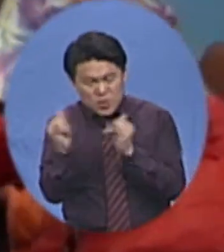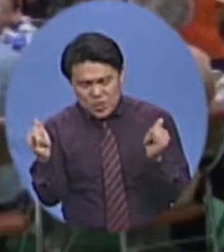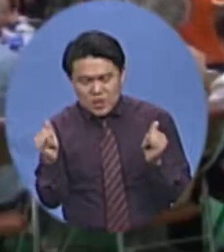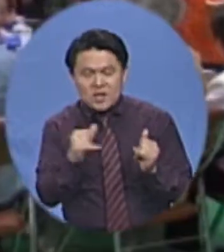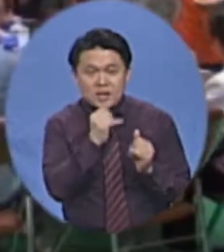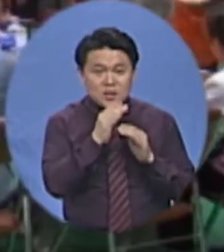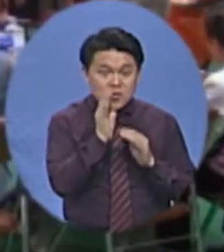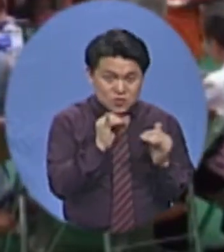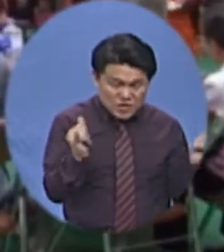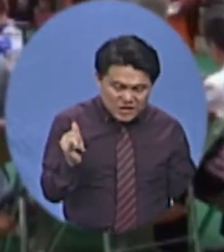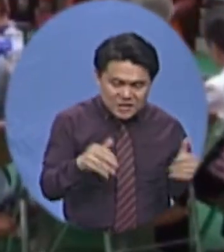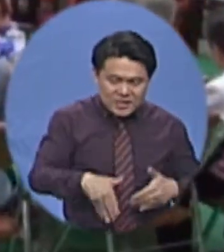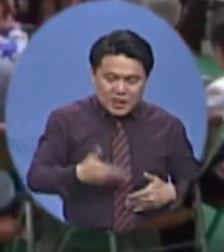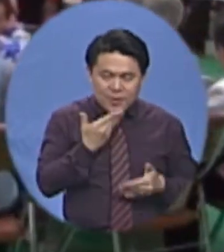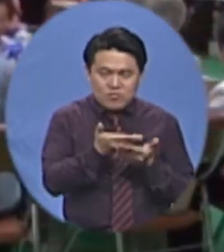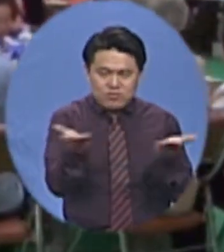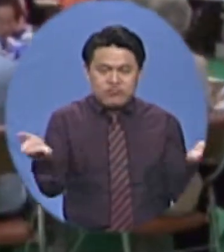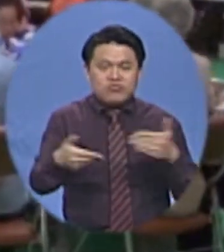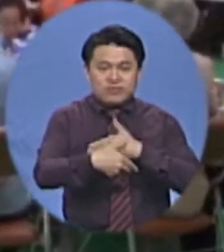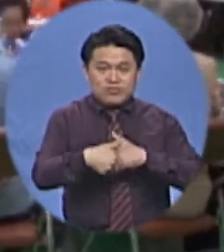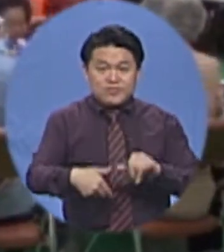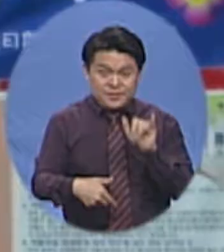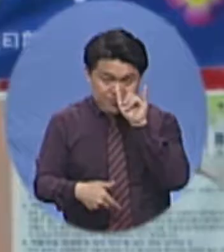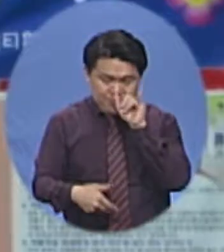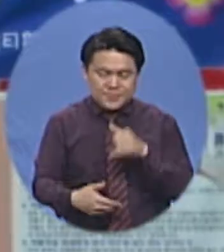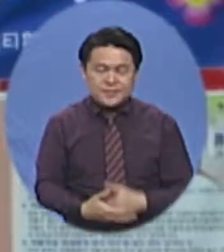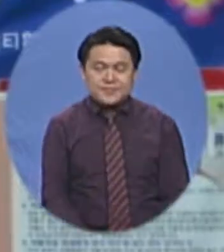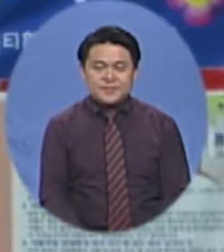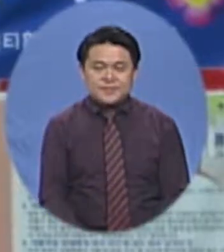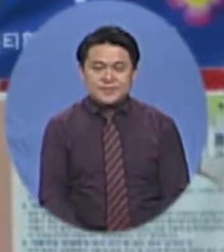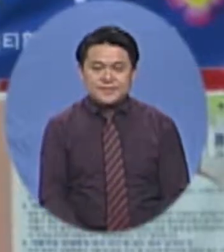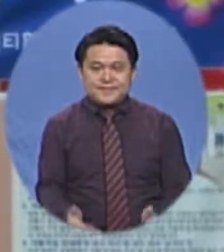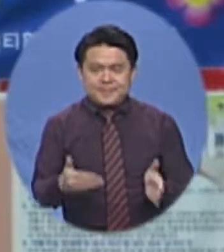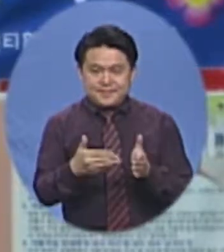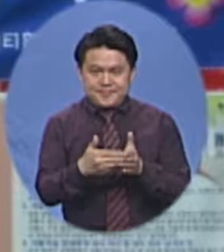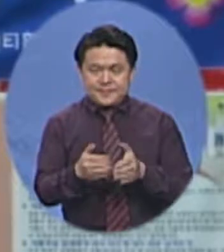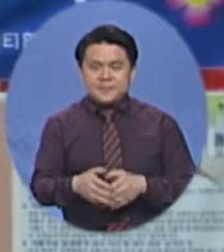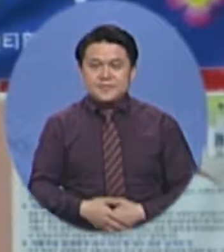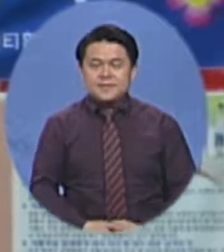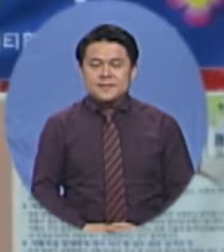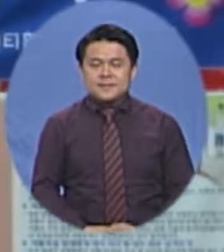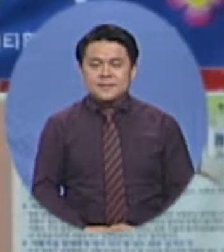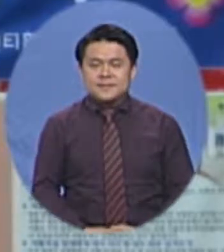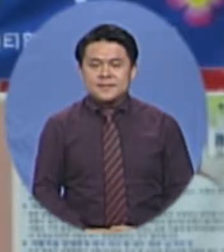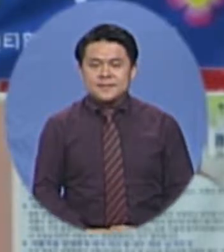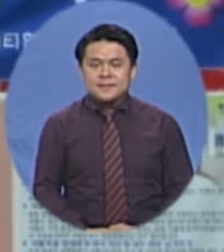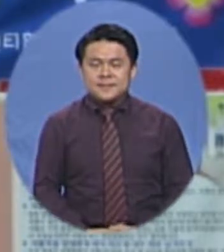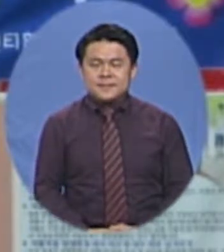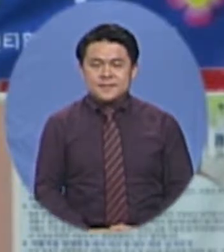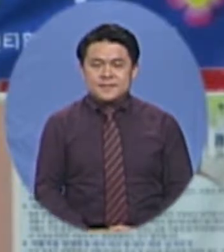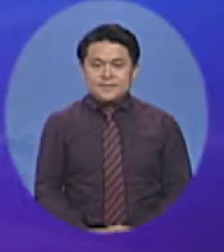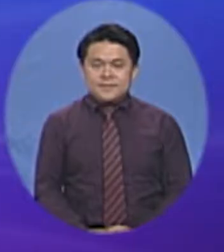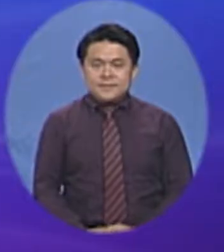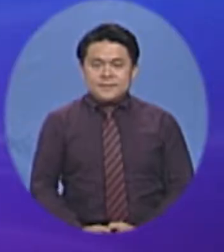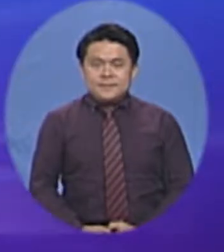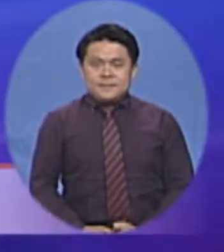취약계층에게 따뜻한 식사를 제공할 계획입니다. 복지TV 뉴스 이재현입니다.